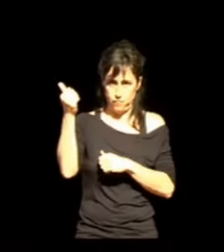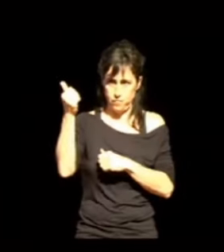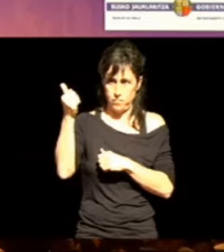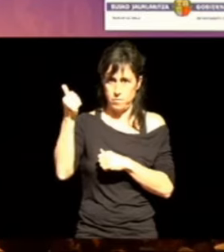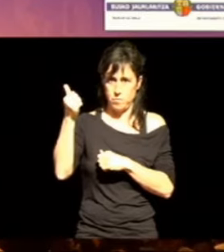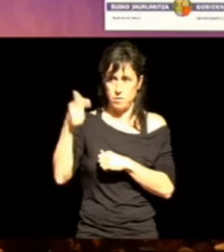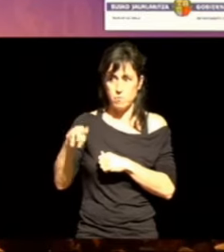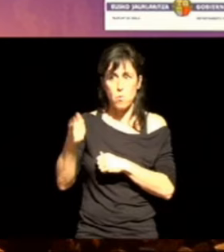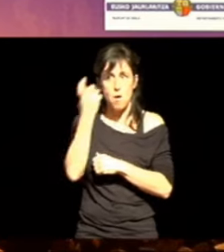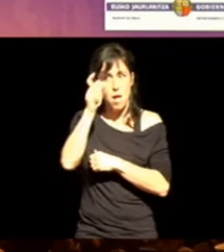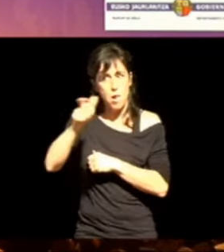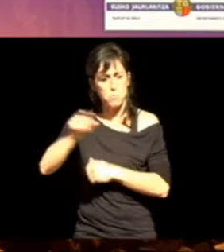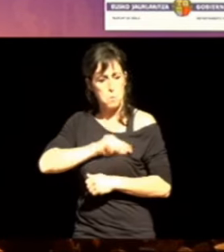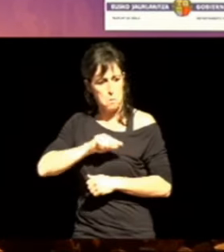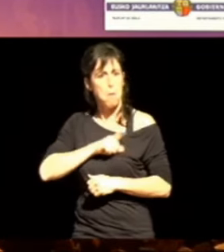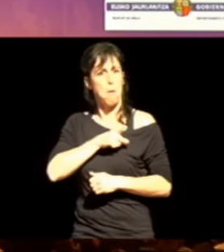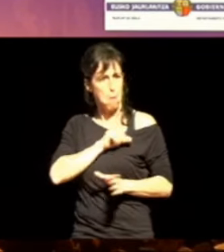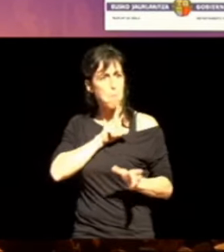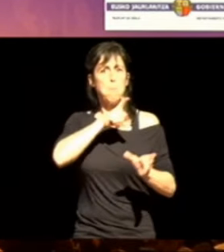sentitzea.